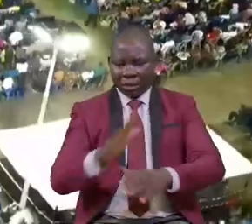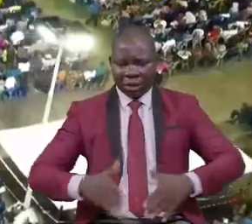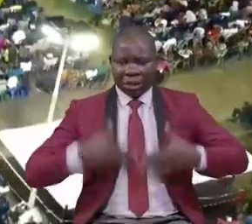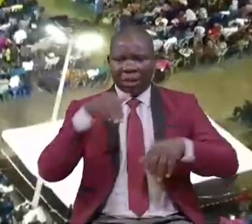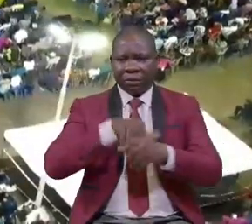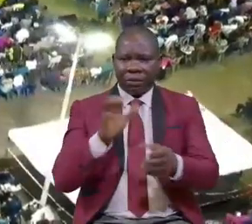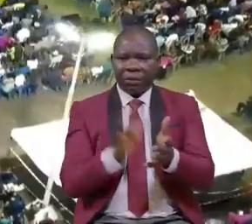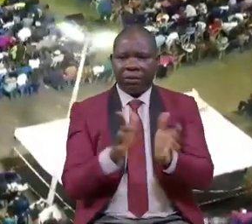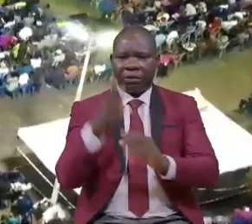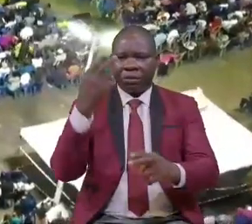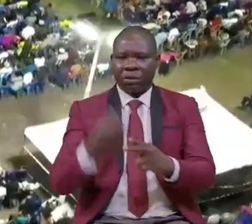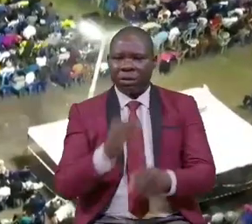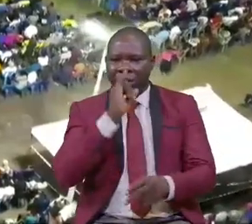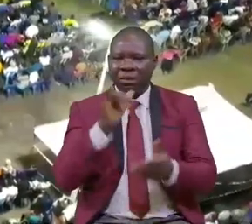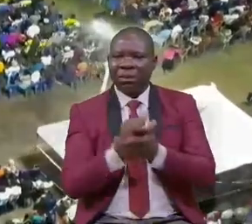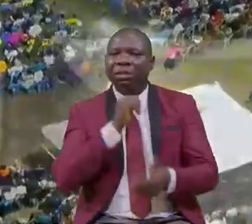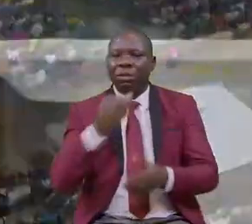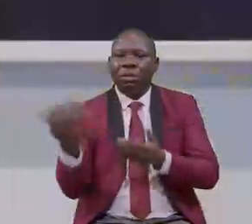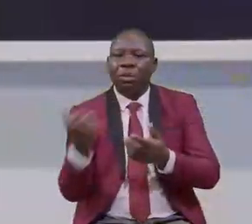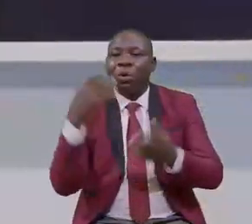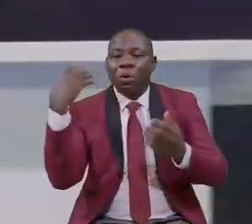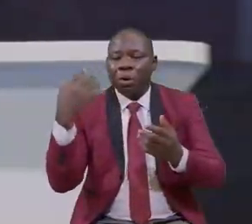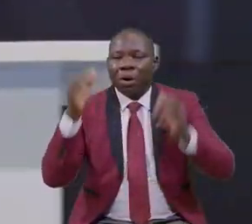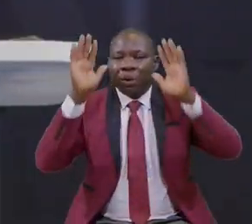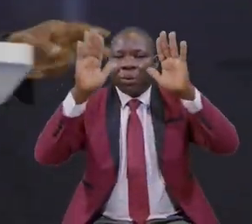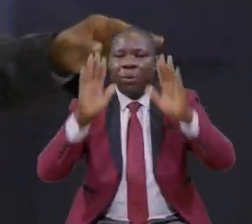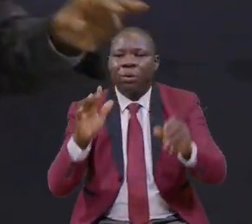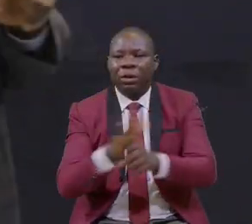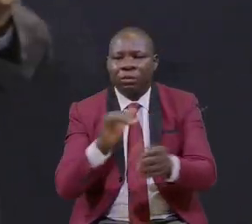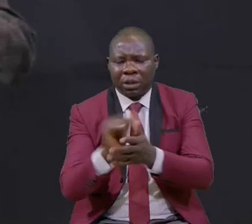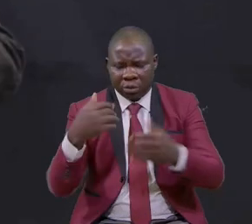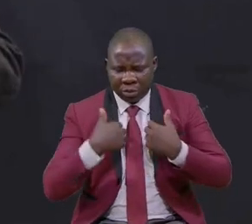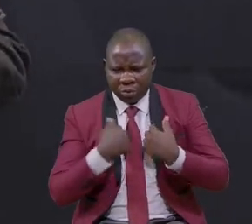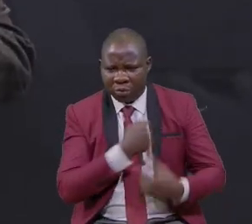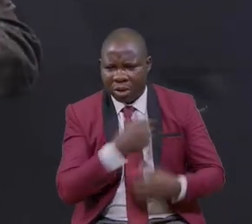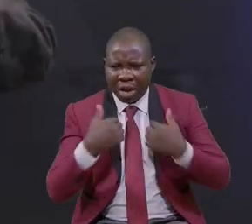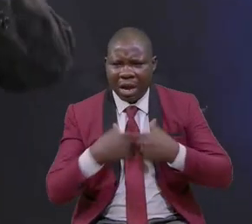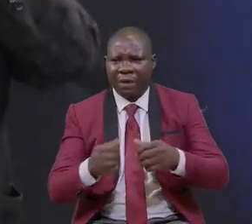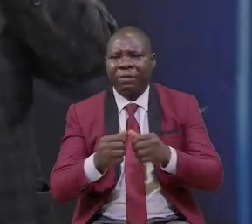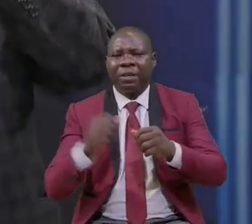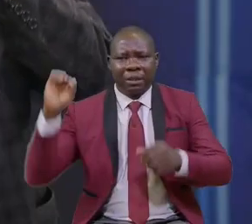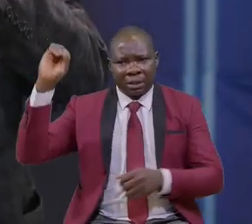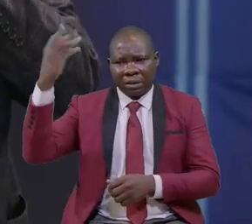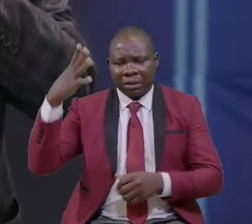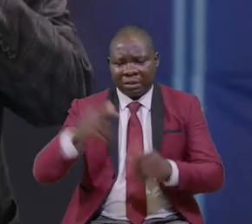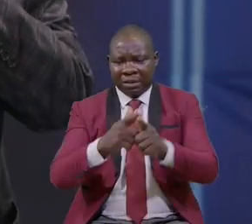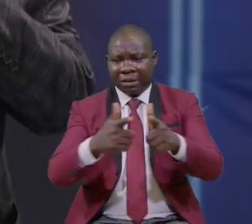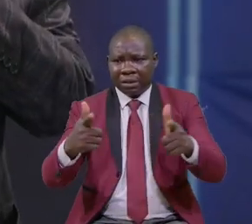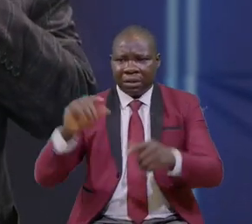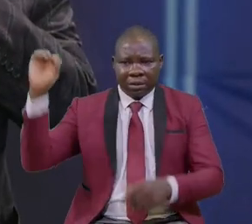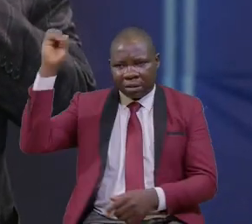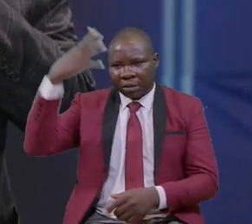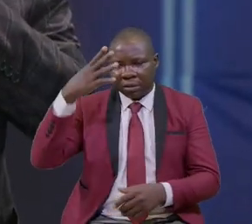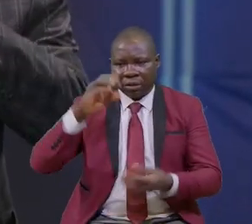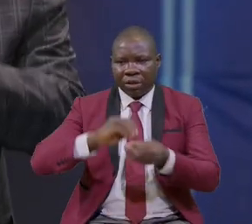pas merveilleux que nous avons la grâce? N'est-ce pas merveilleux que nous ayons une grande grâce? Voyons maintenant